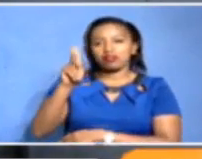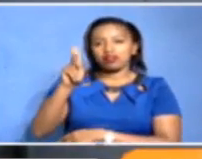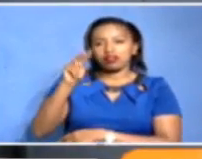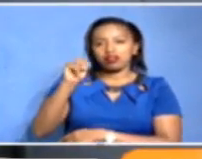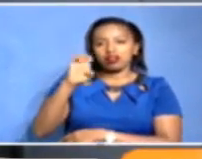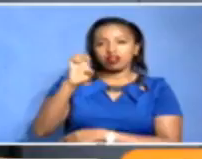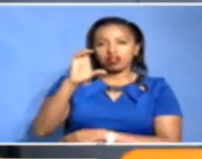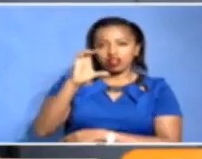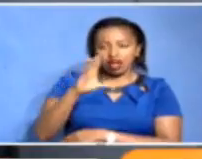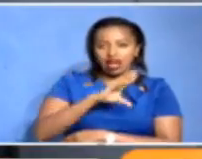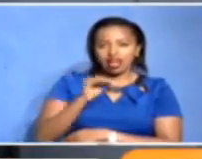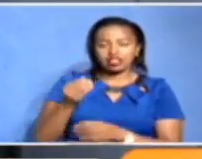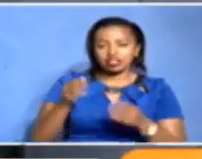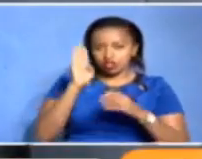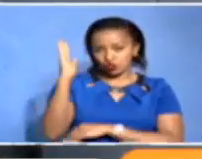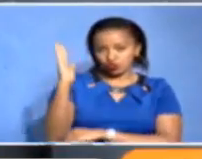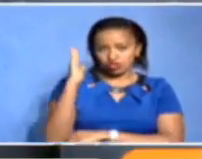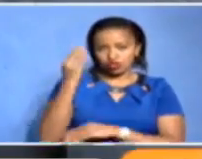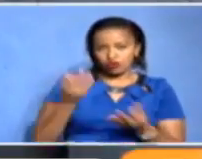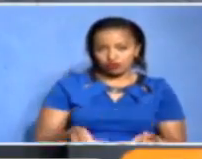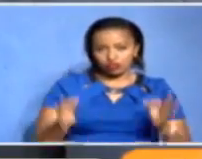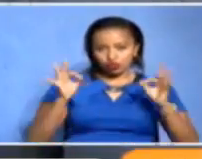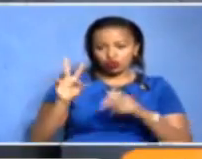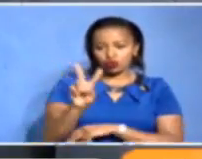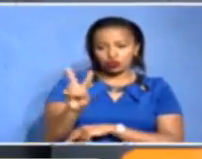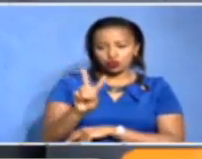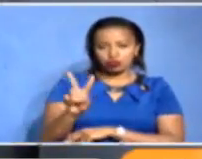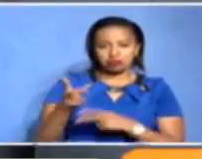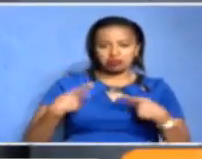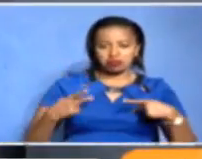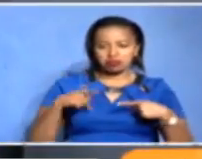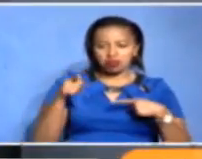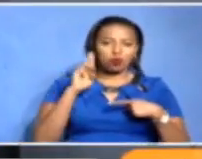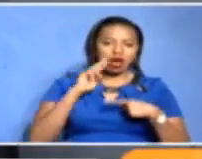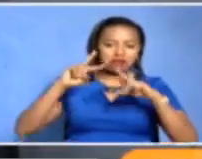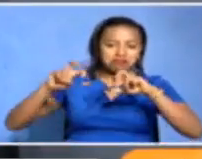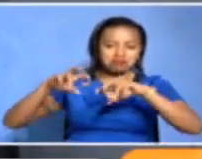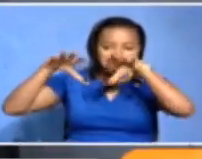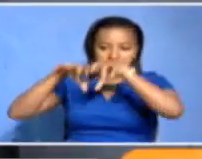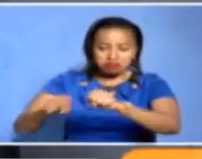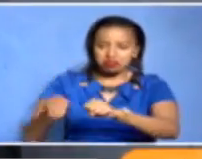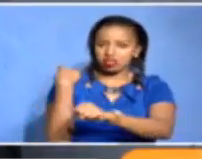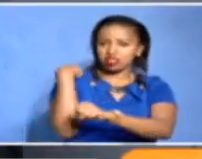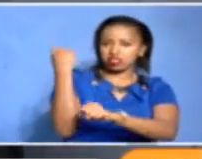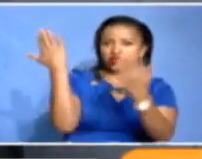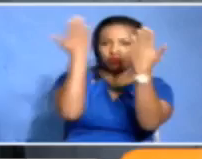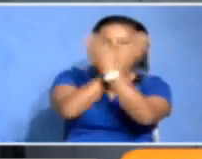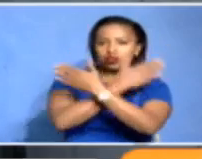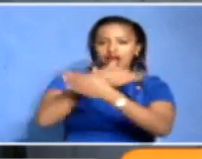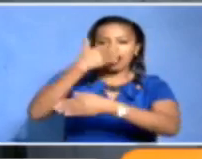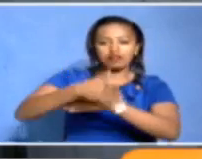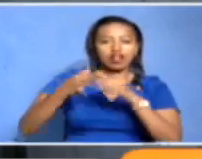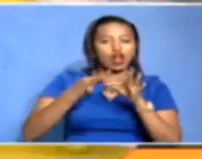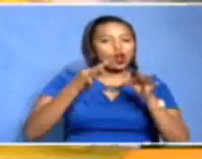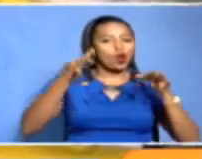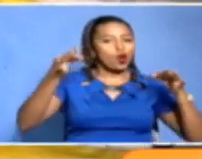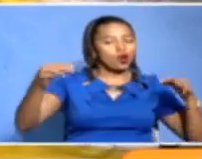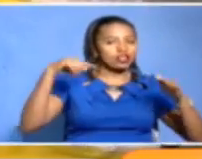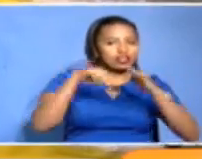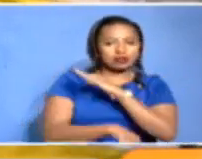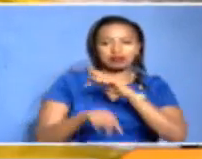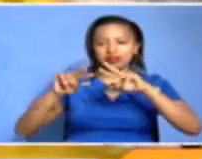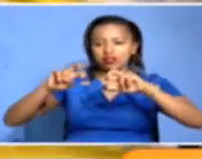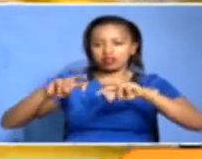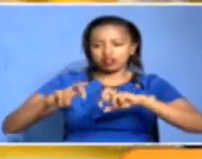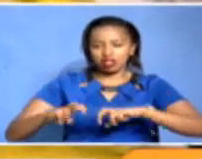security officials. The two were hunted down last night after a long and meticulous investigative process. Wawili